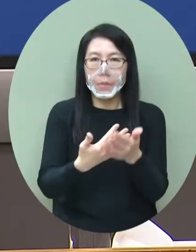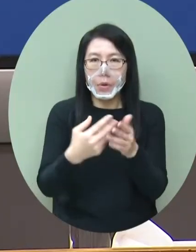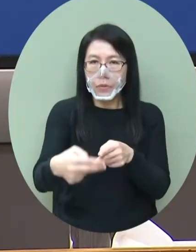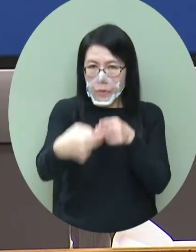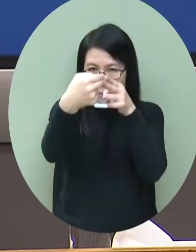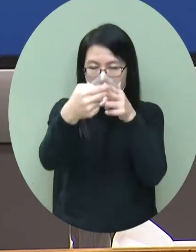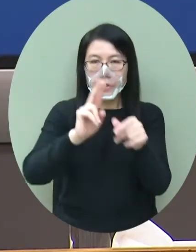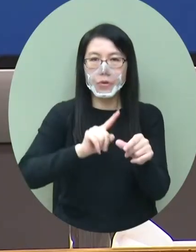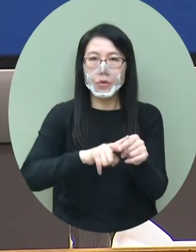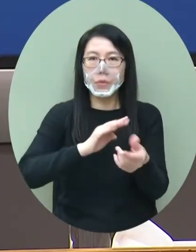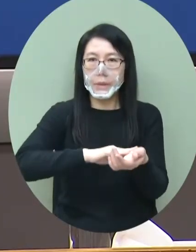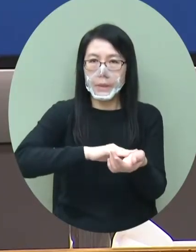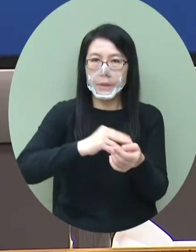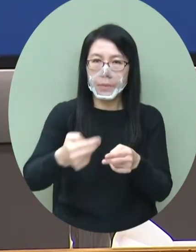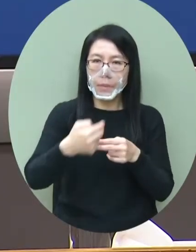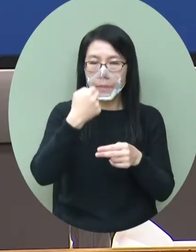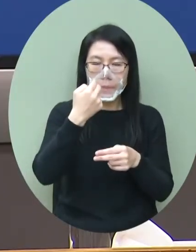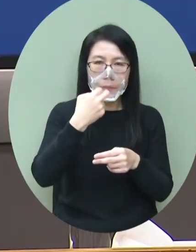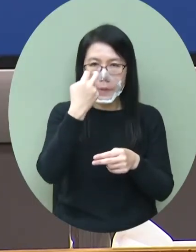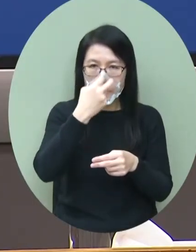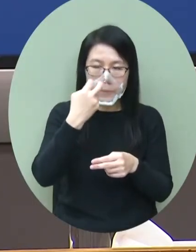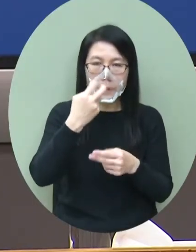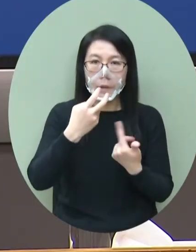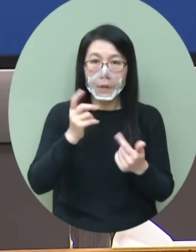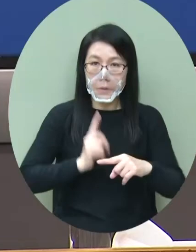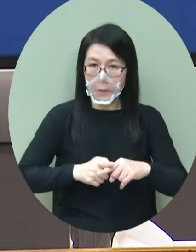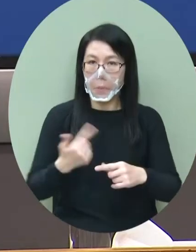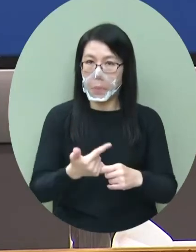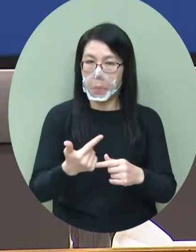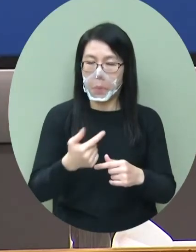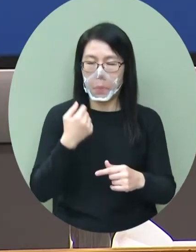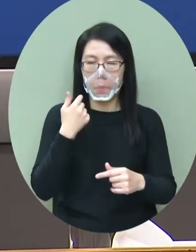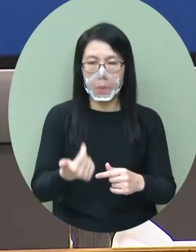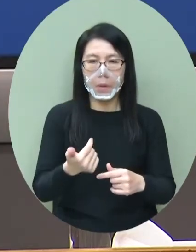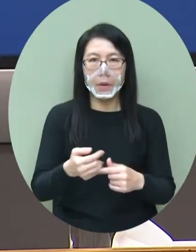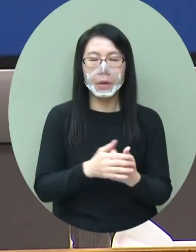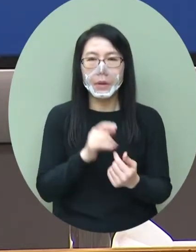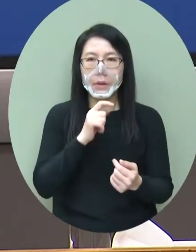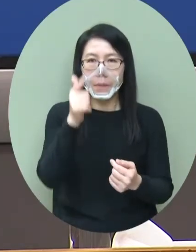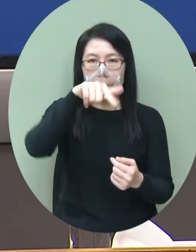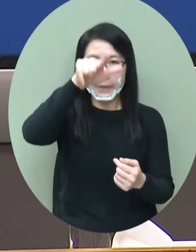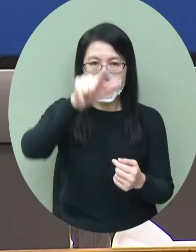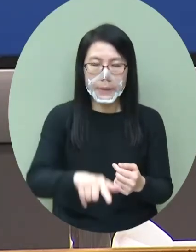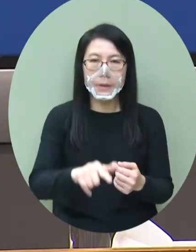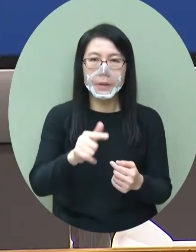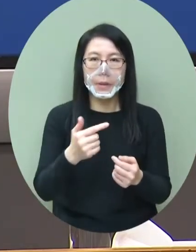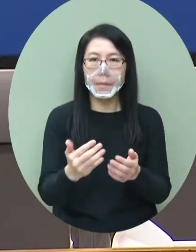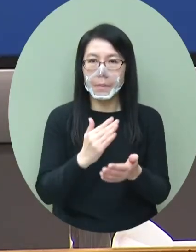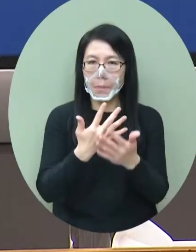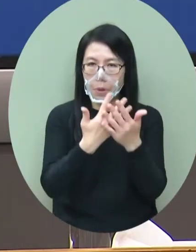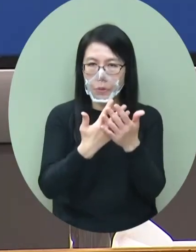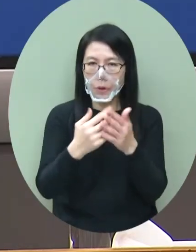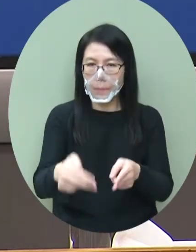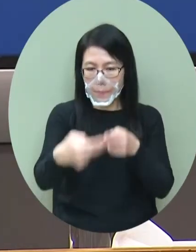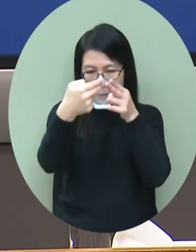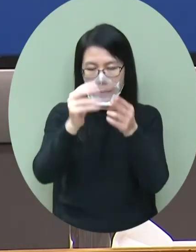个网上中医的诊治服务，非常受欢迎，应该已经提供了8000次的在